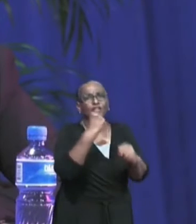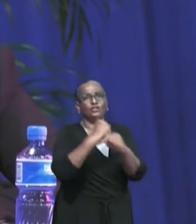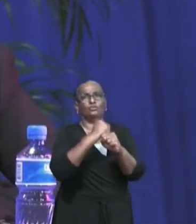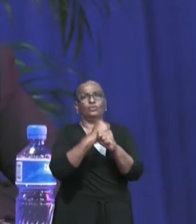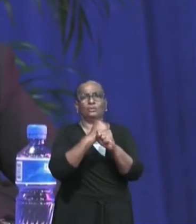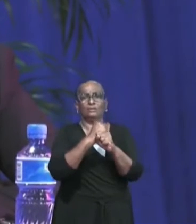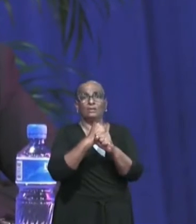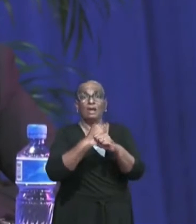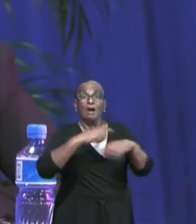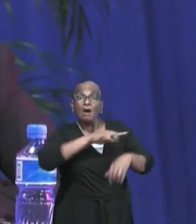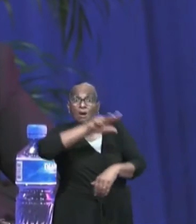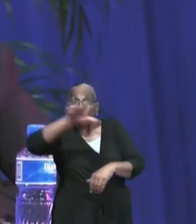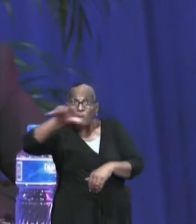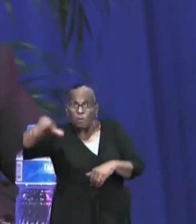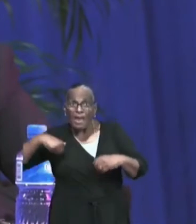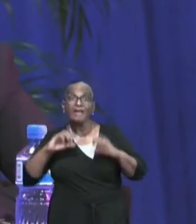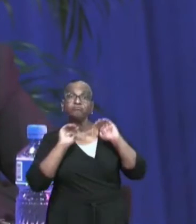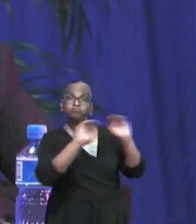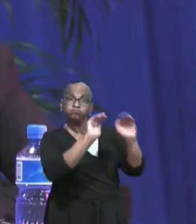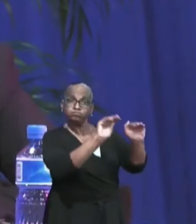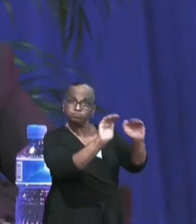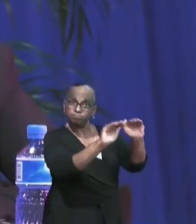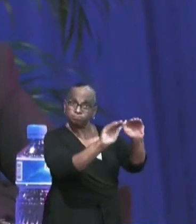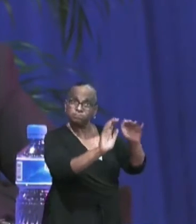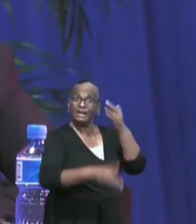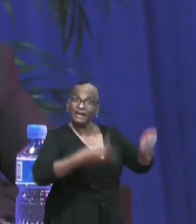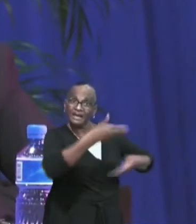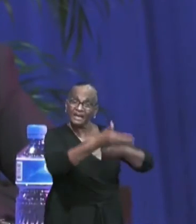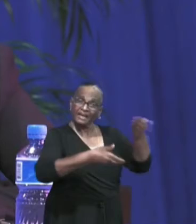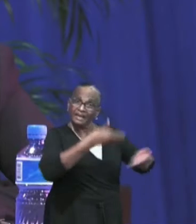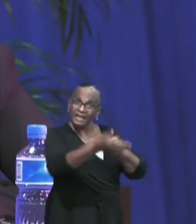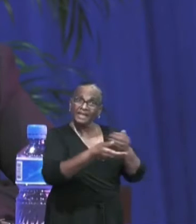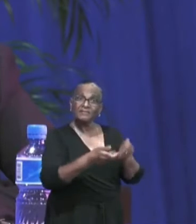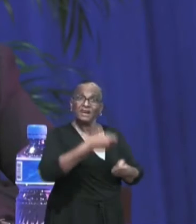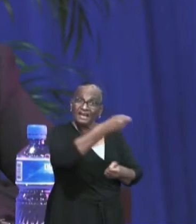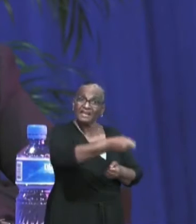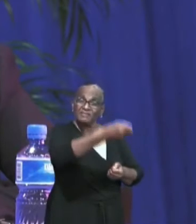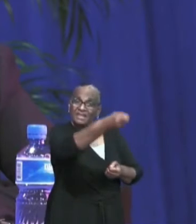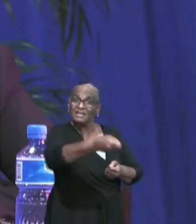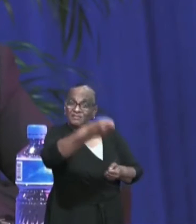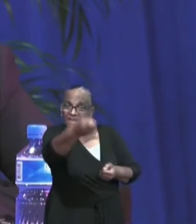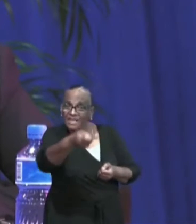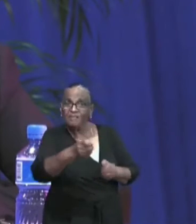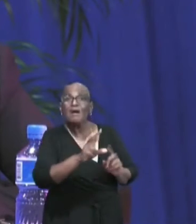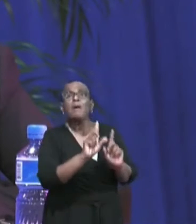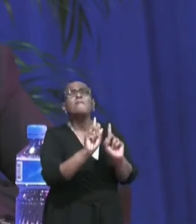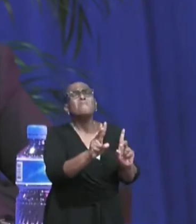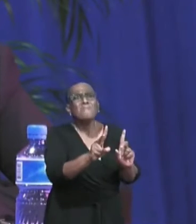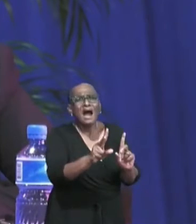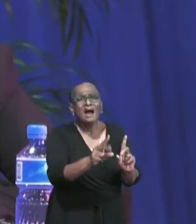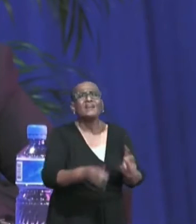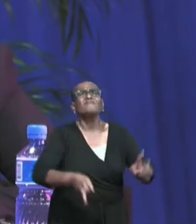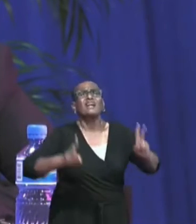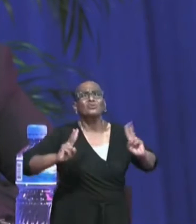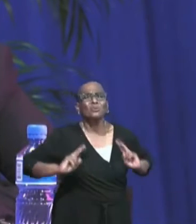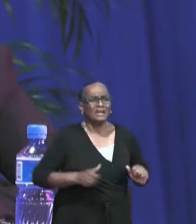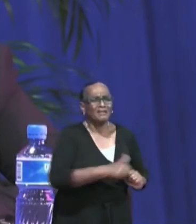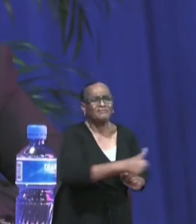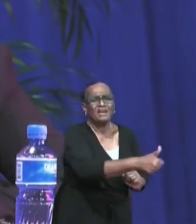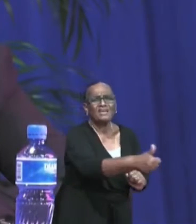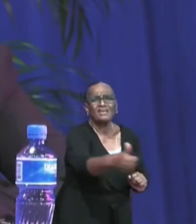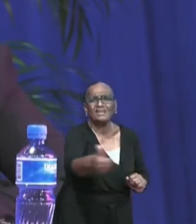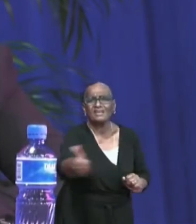Wij geven de instructies en wij faciliteren. Maar het ligt aan de verantwoordelijkheid van elk een van